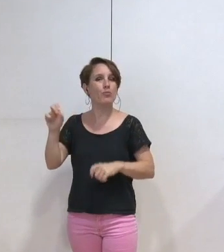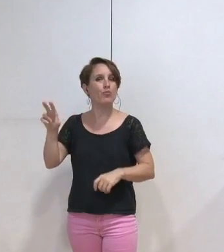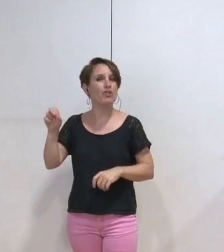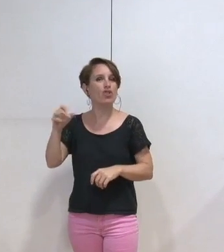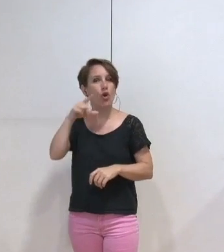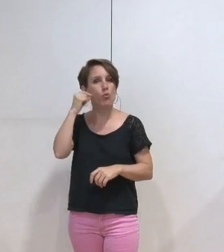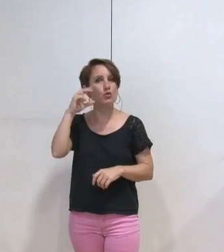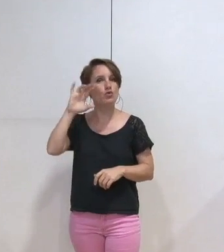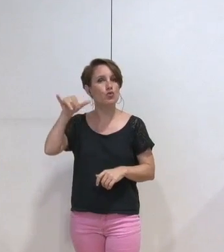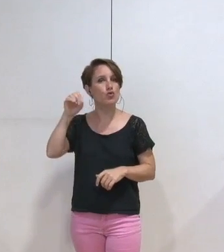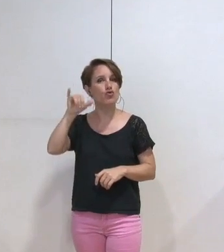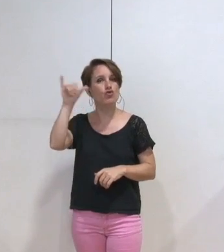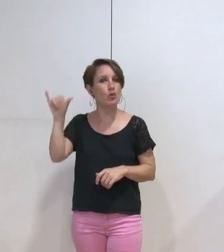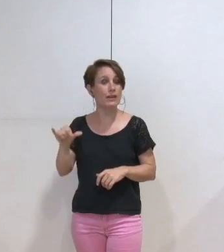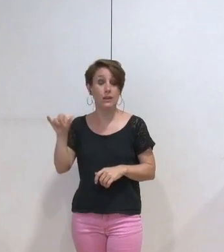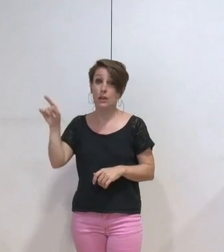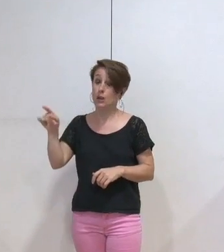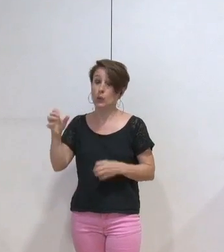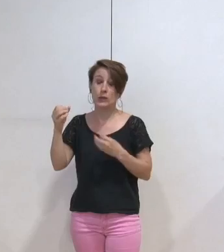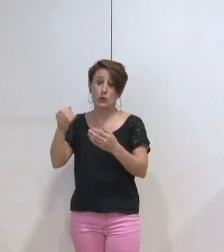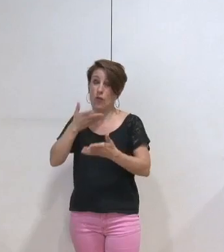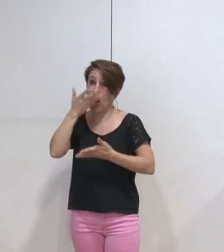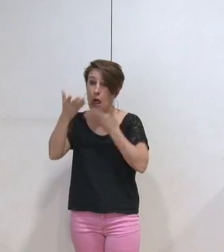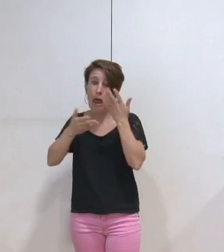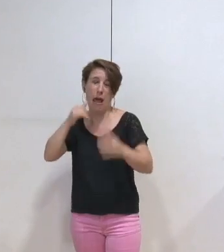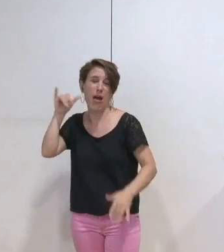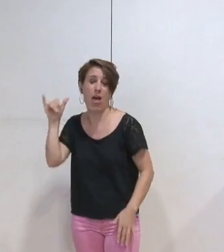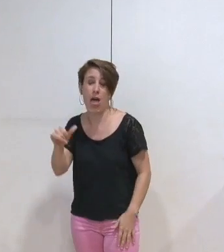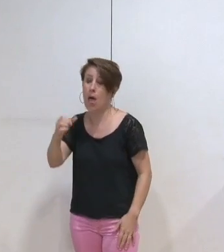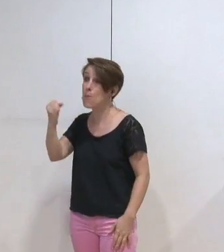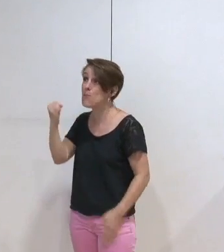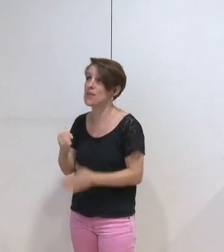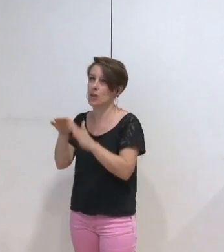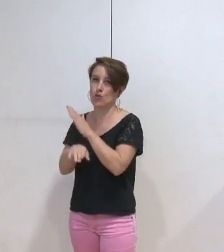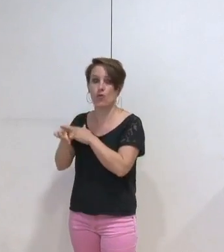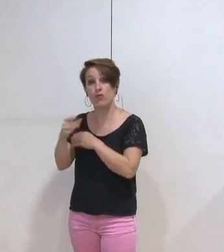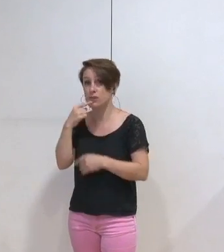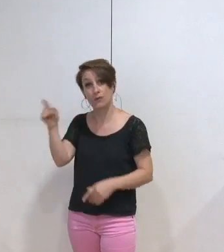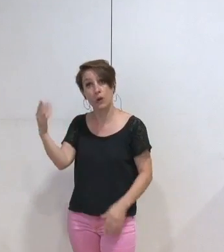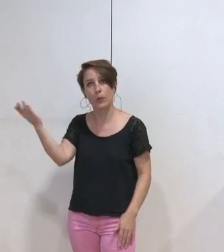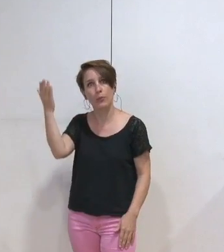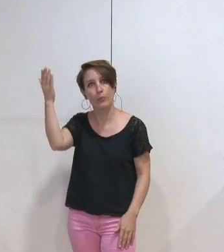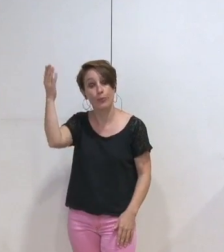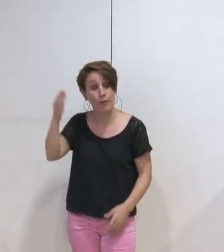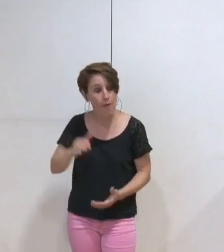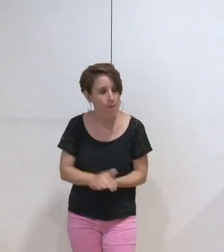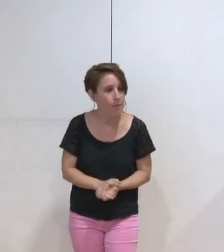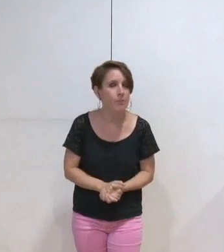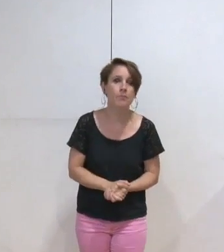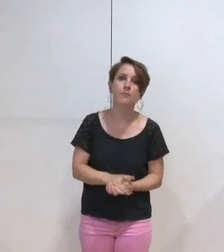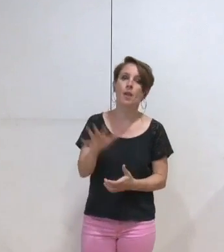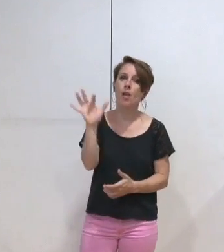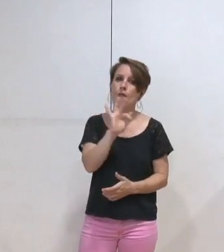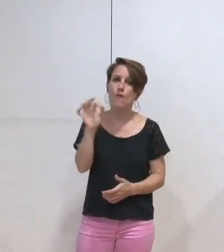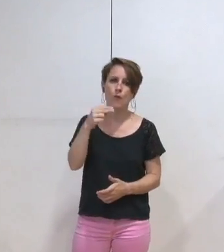jolie qui vous surpasse régulièrement dans l'outrage et l'indigence c'est dire la performance car en effet le Front national reste un parti